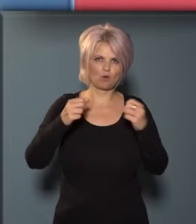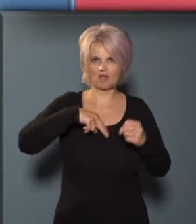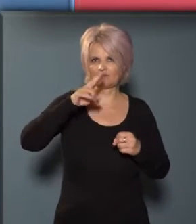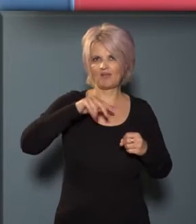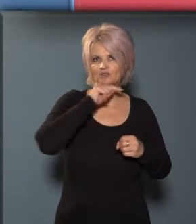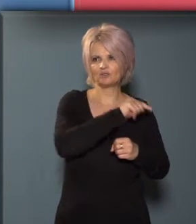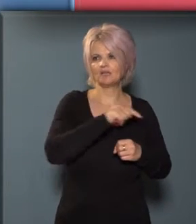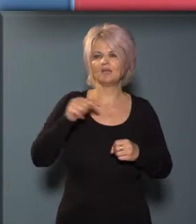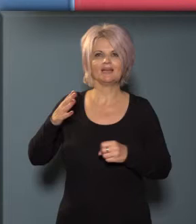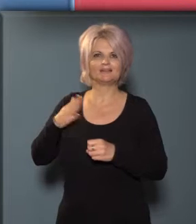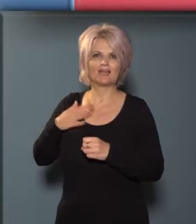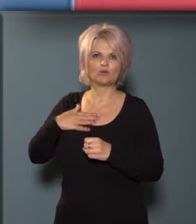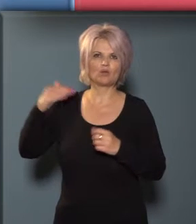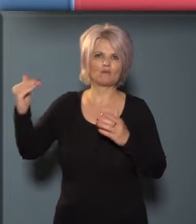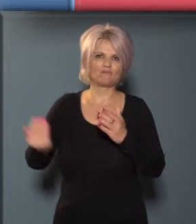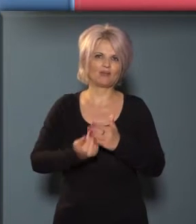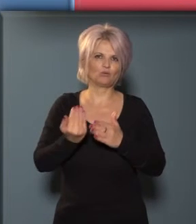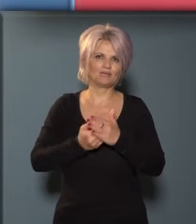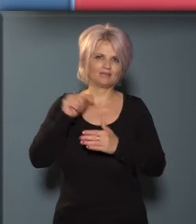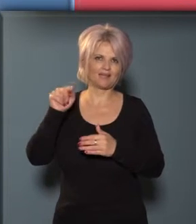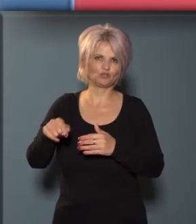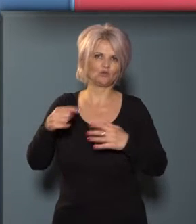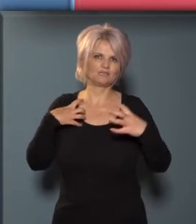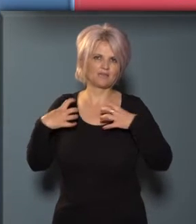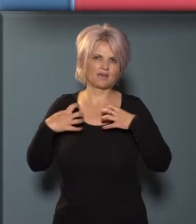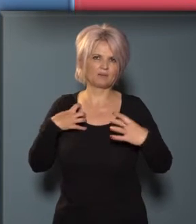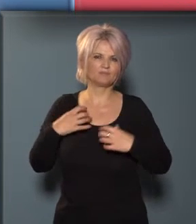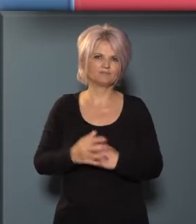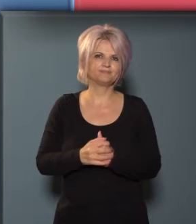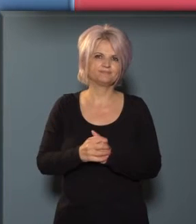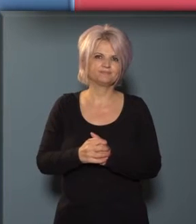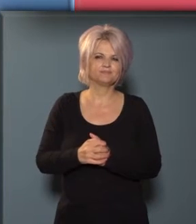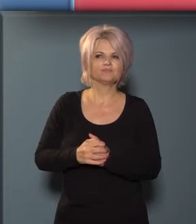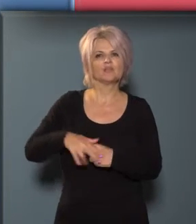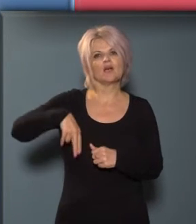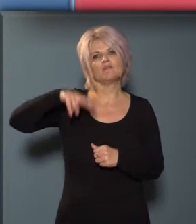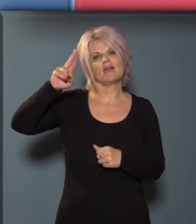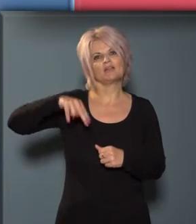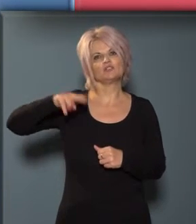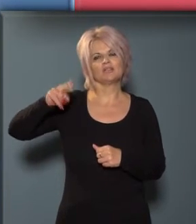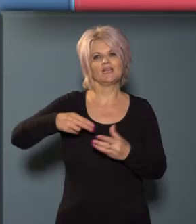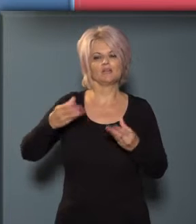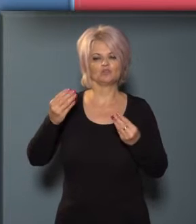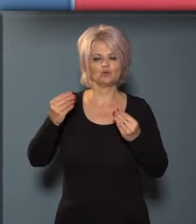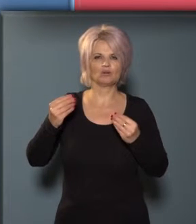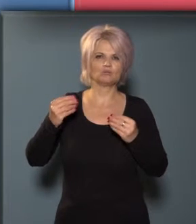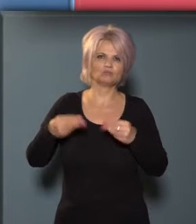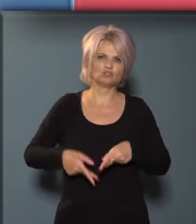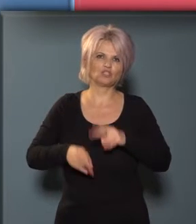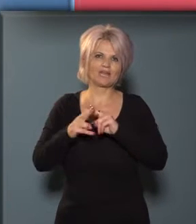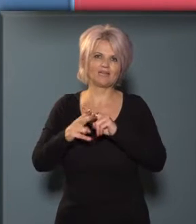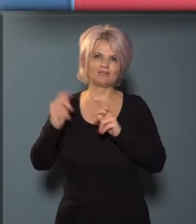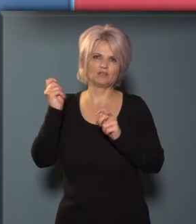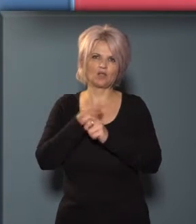Nekünk alapvetően a felújításoknál van a szerepünk, ahol a festék sok mindent segít megjavítani,